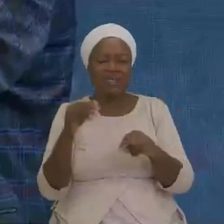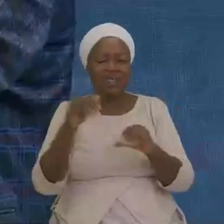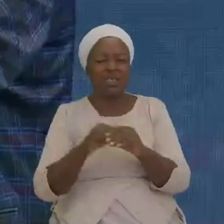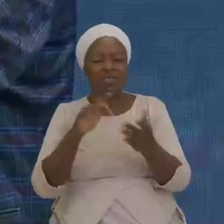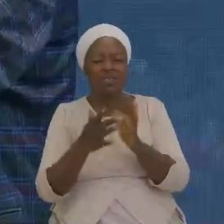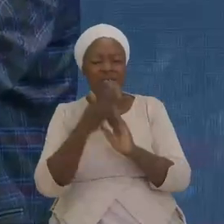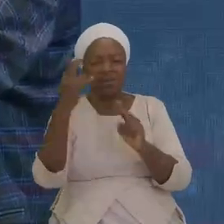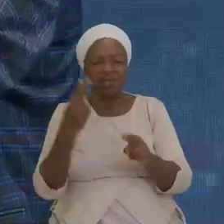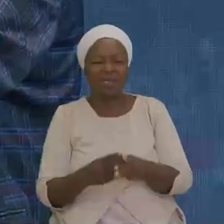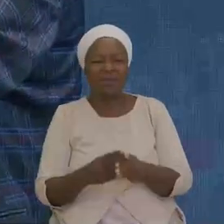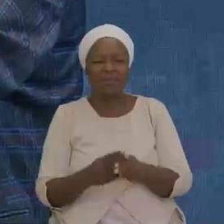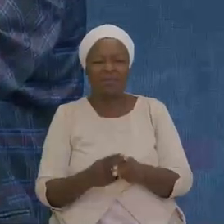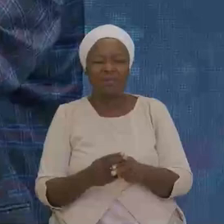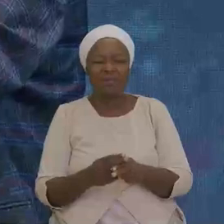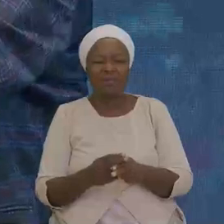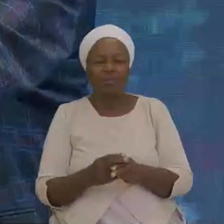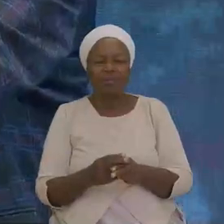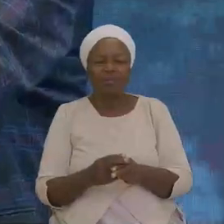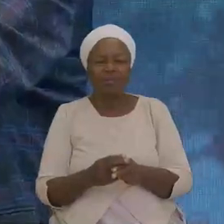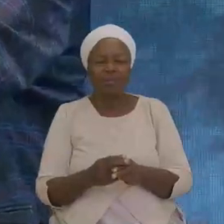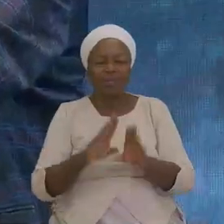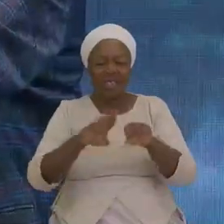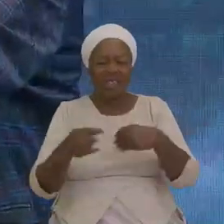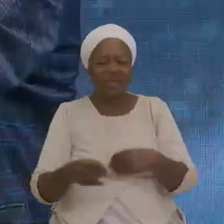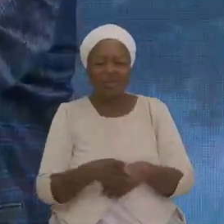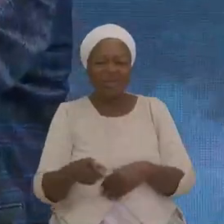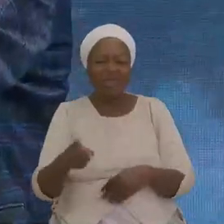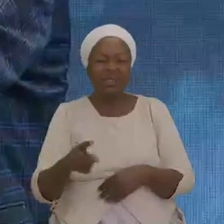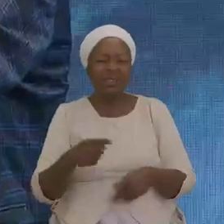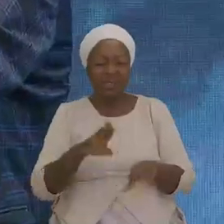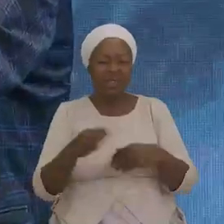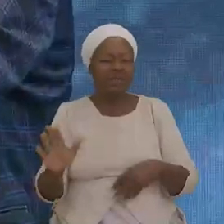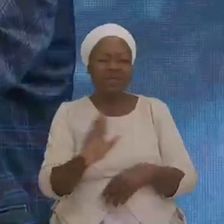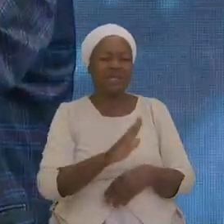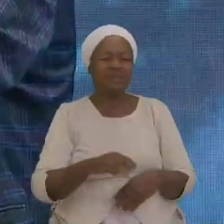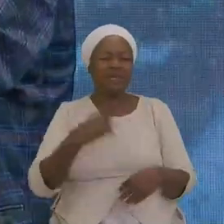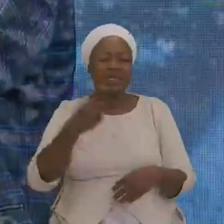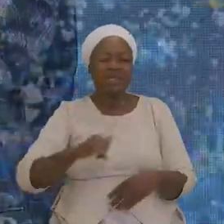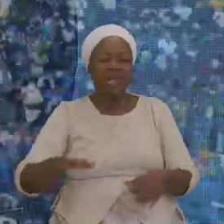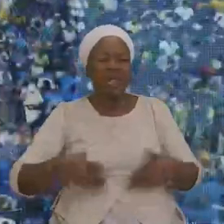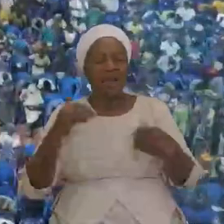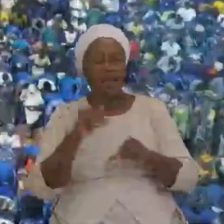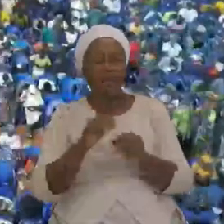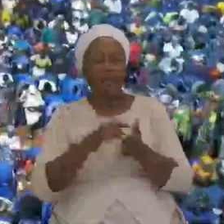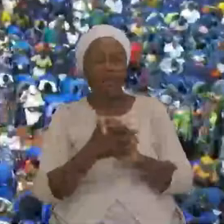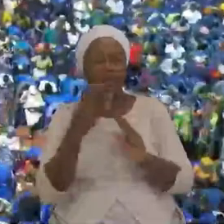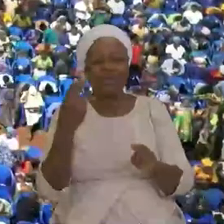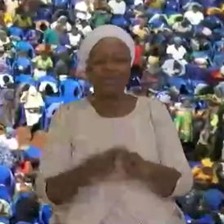au nom de Jésus. Donne-leur la vie éternelle au nom de